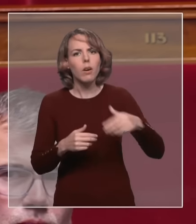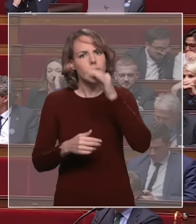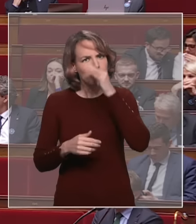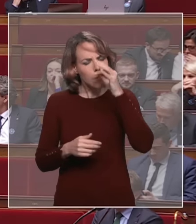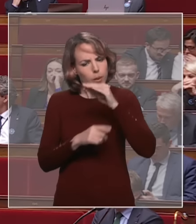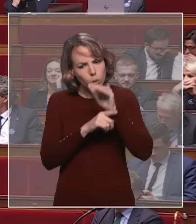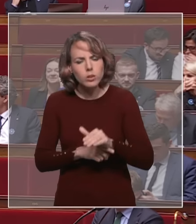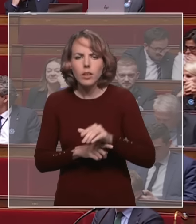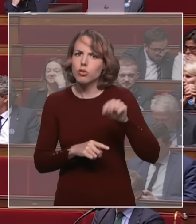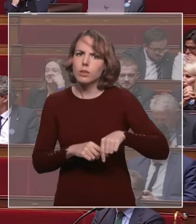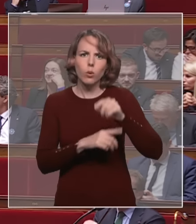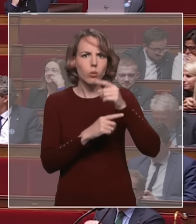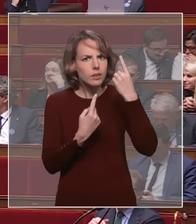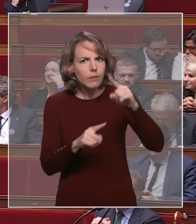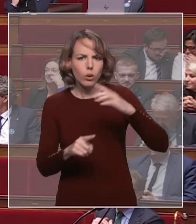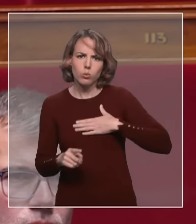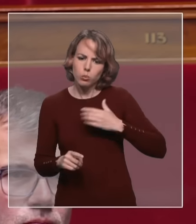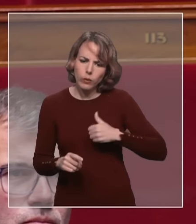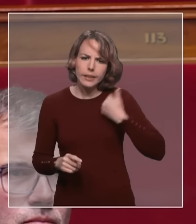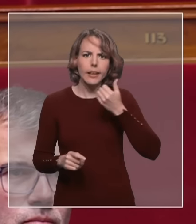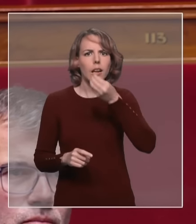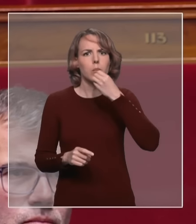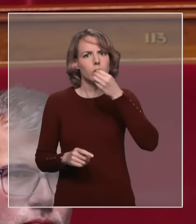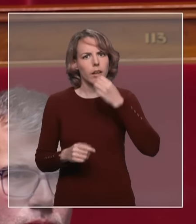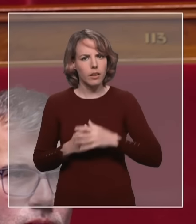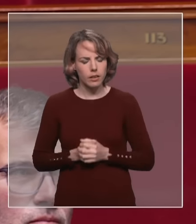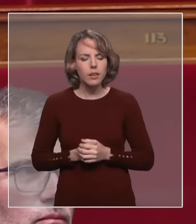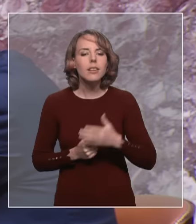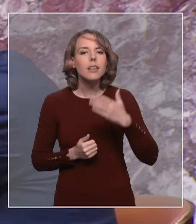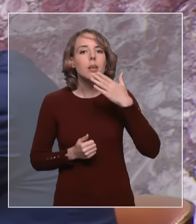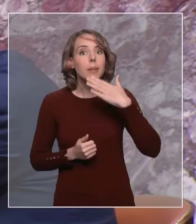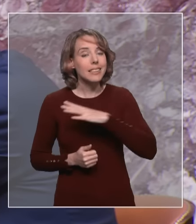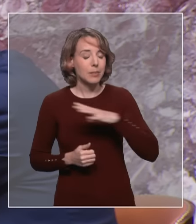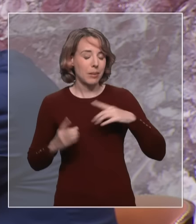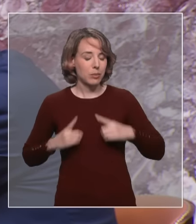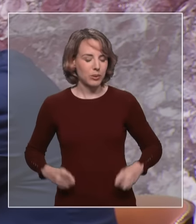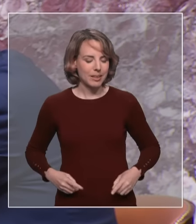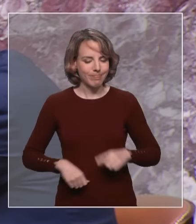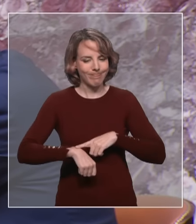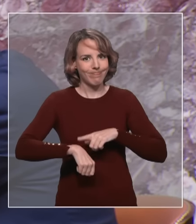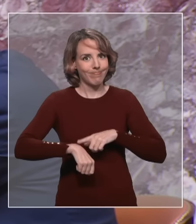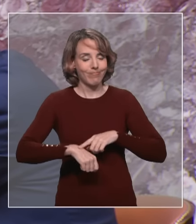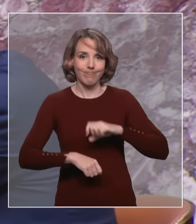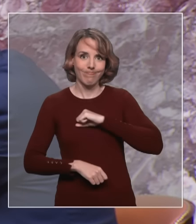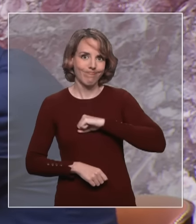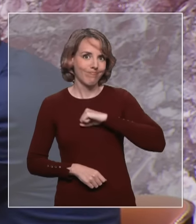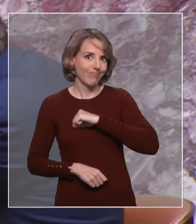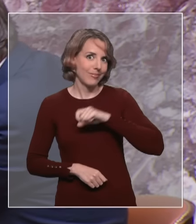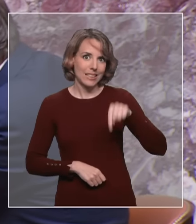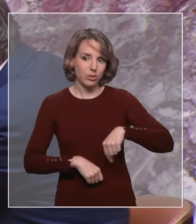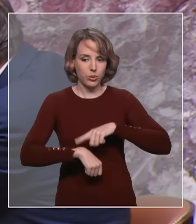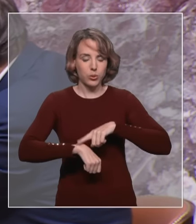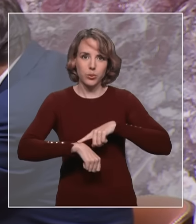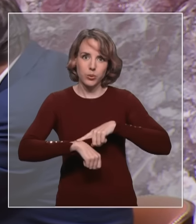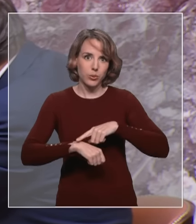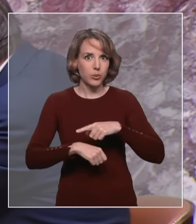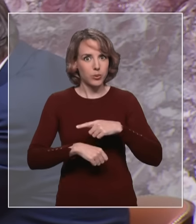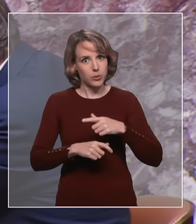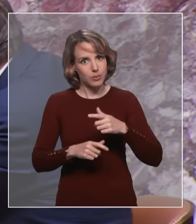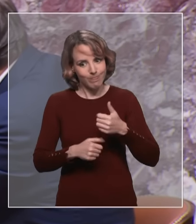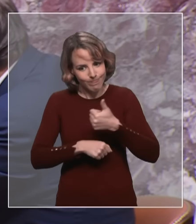notre souveraineté alimentaire. Merci, madame la ministre. Merci, madame la députée. Je suis désolée, il faut essayer de respecter le temps qui